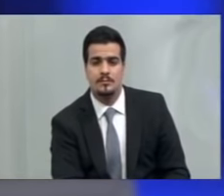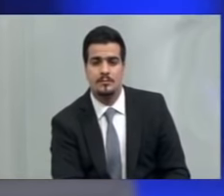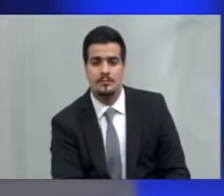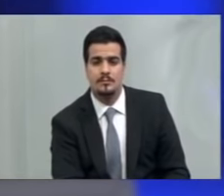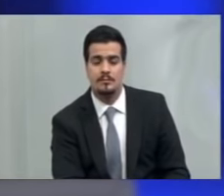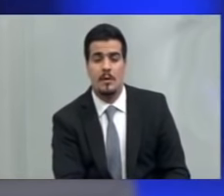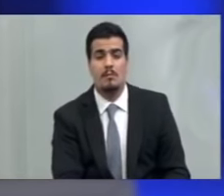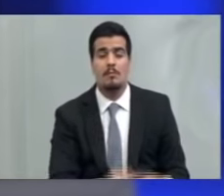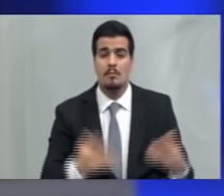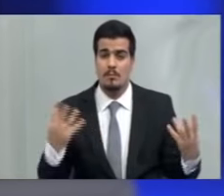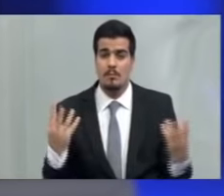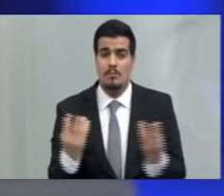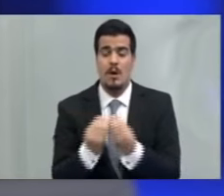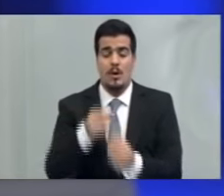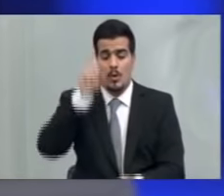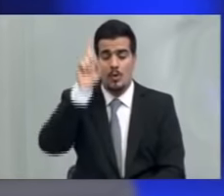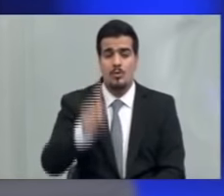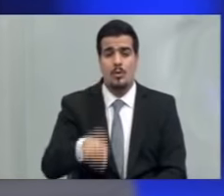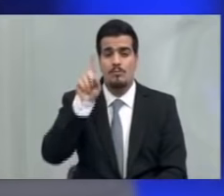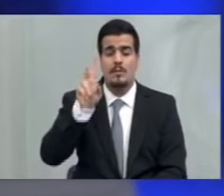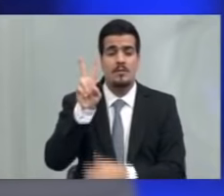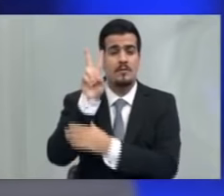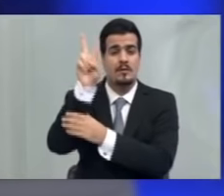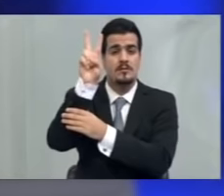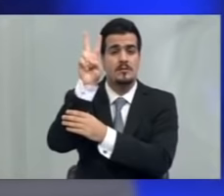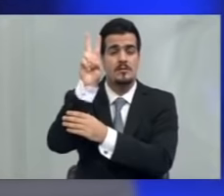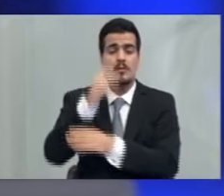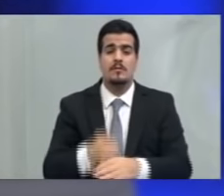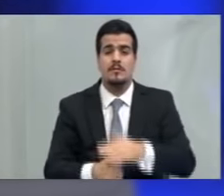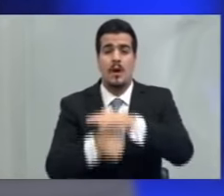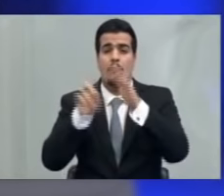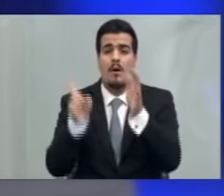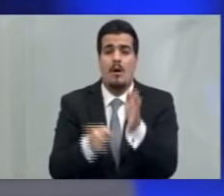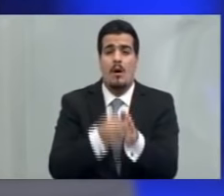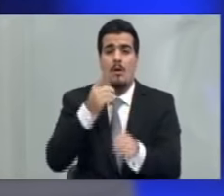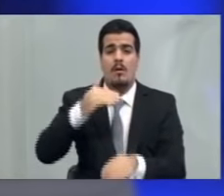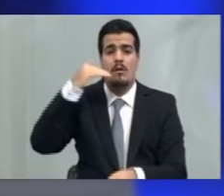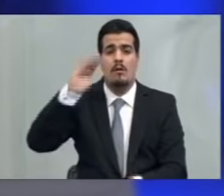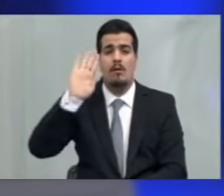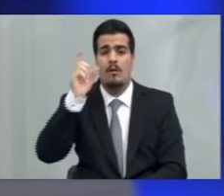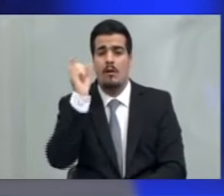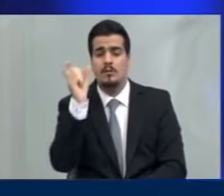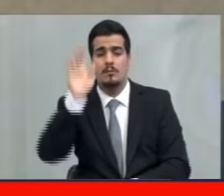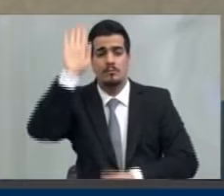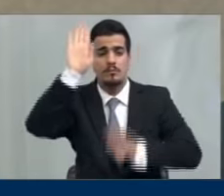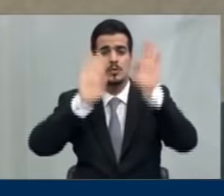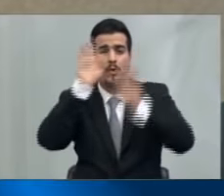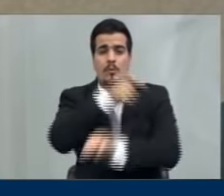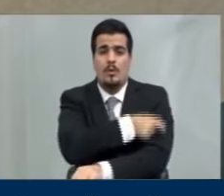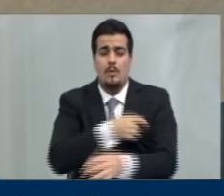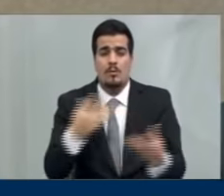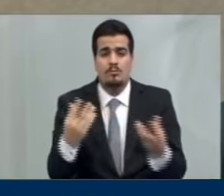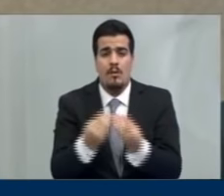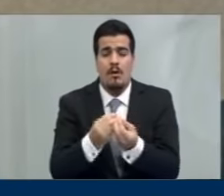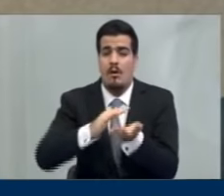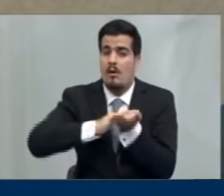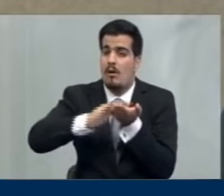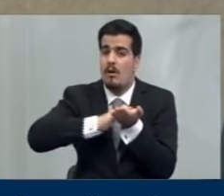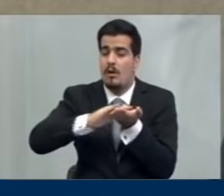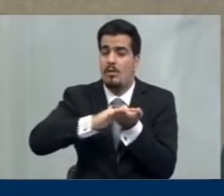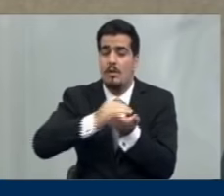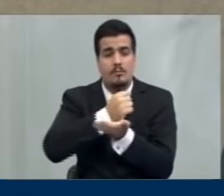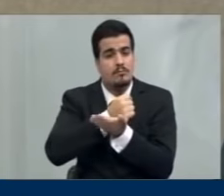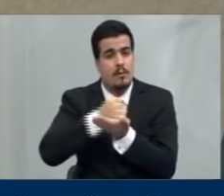ونبقى في سياق يوم النصر، حيث أكد النائب الأول لرئيس مجلس النواب حسن الكعبي أن تحرير الأرض يجب أن يدفع